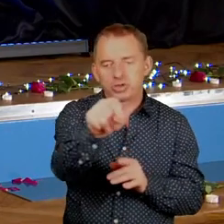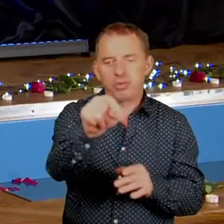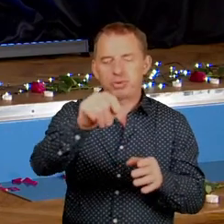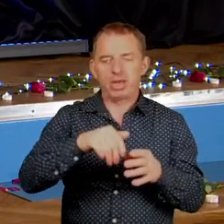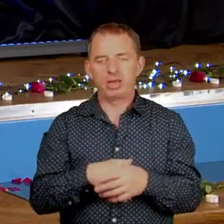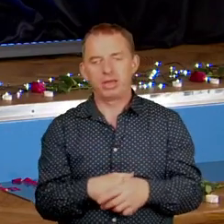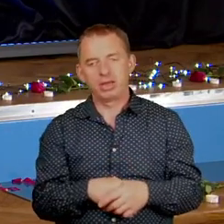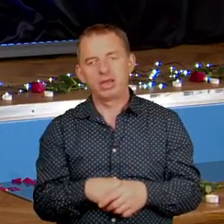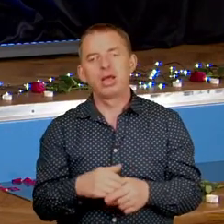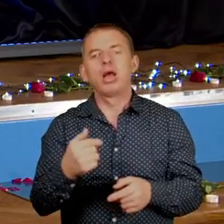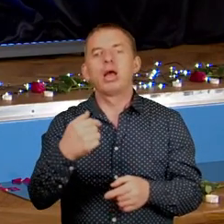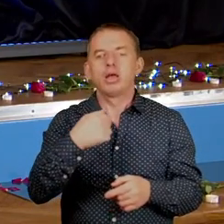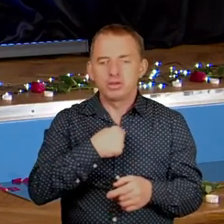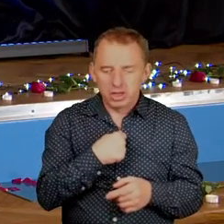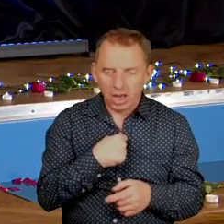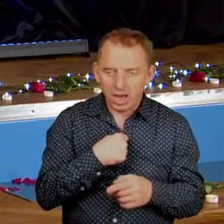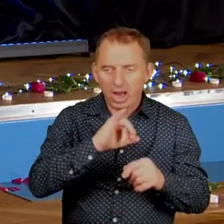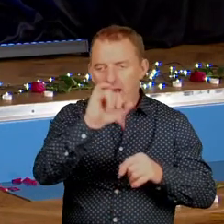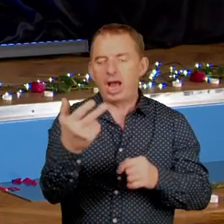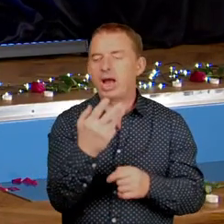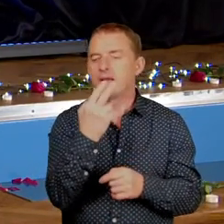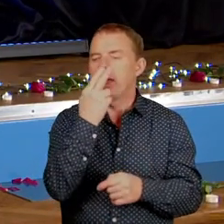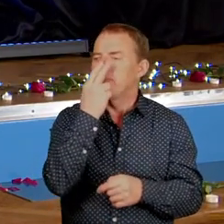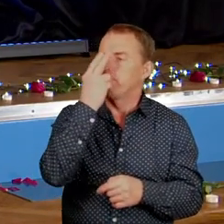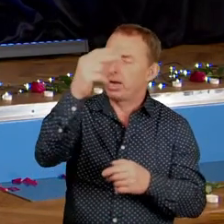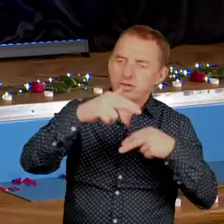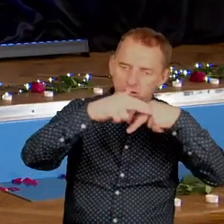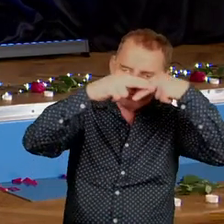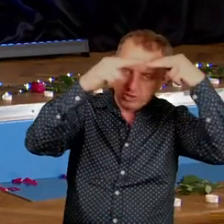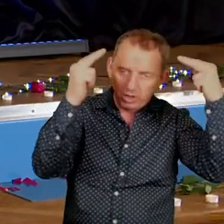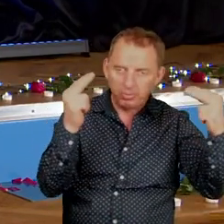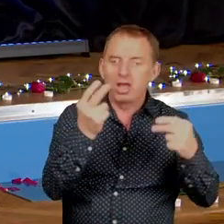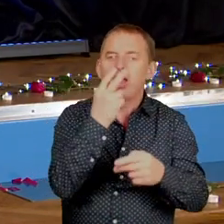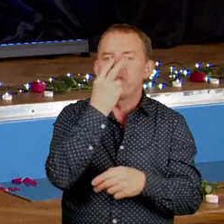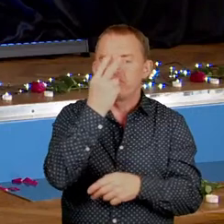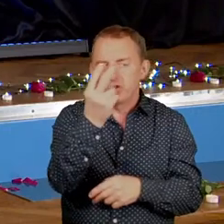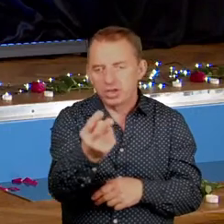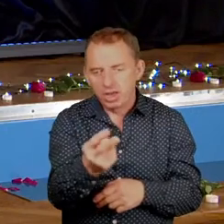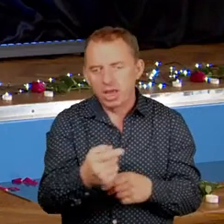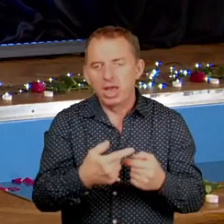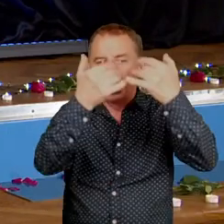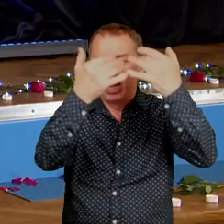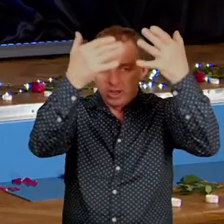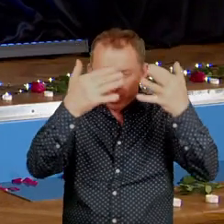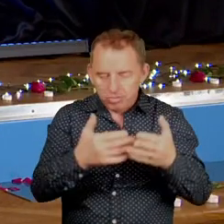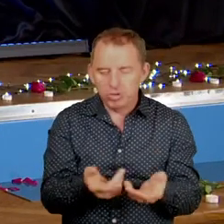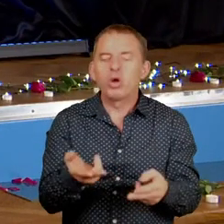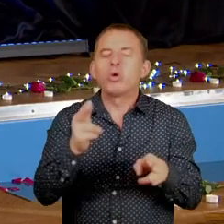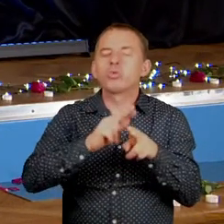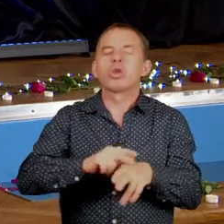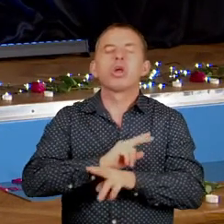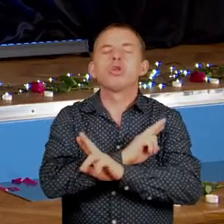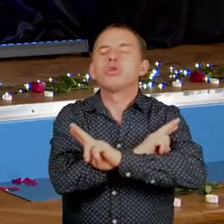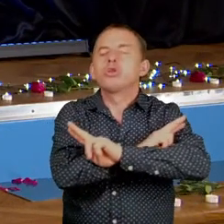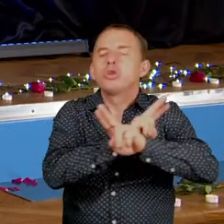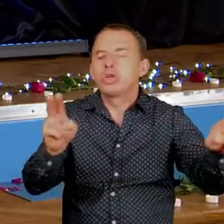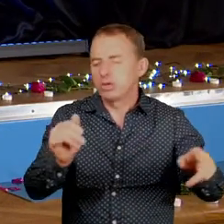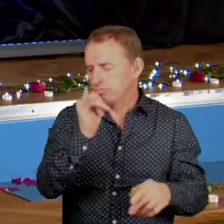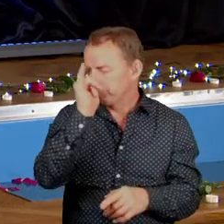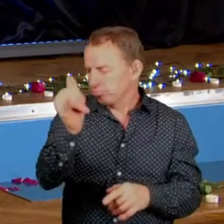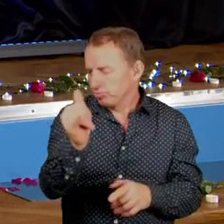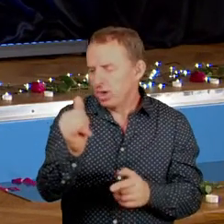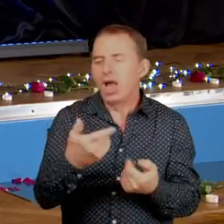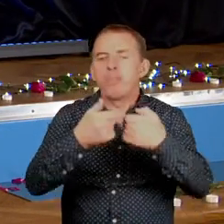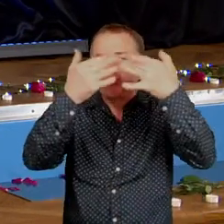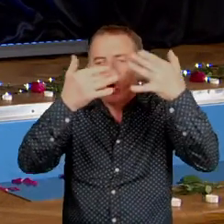into heaven. Jan patrzy w niebo. Sees a number no man can number. I widzi liczbę, której nikt nie potrafi policzyć. There is room